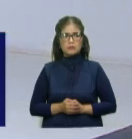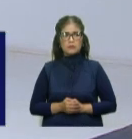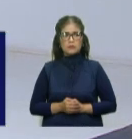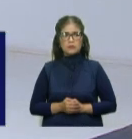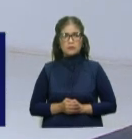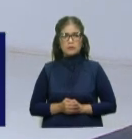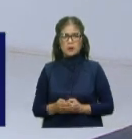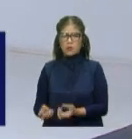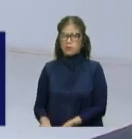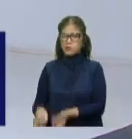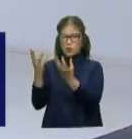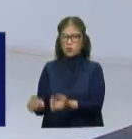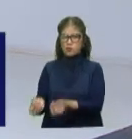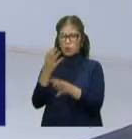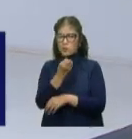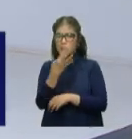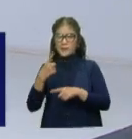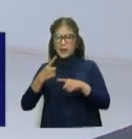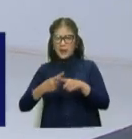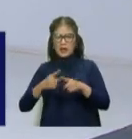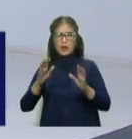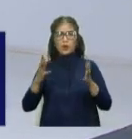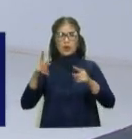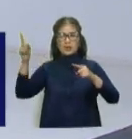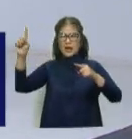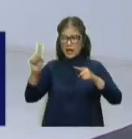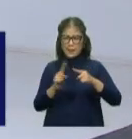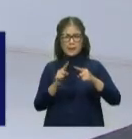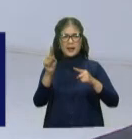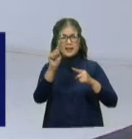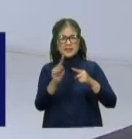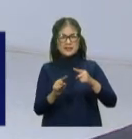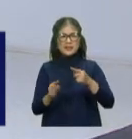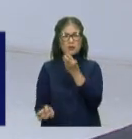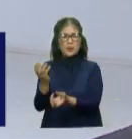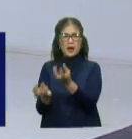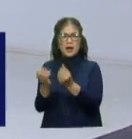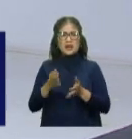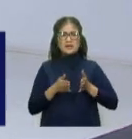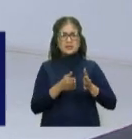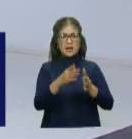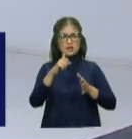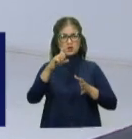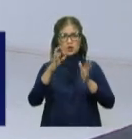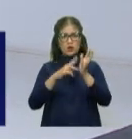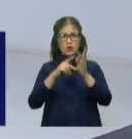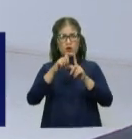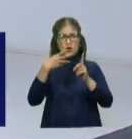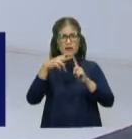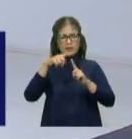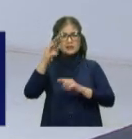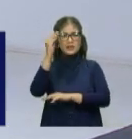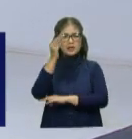Pemirsa, kita awali dengan informasi pertama. Ledakan beberapa kali terjadi saat kabel listrik terbakar di Jalan Raya Condet, Jakarta